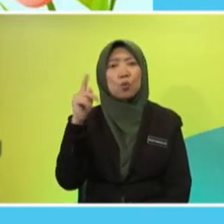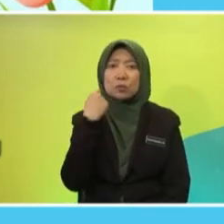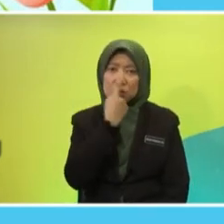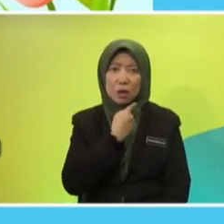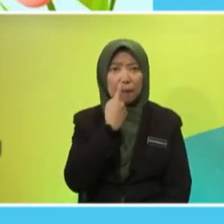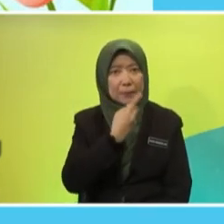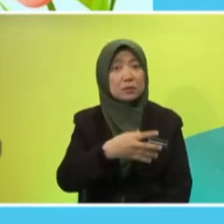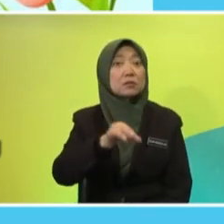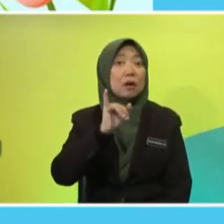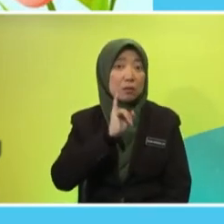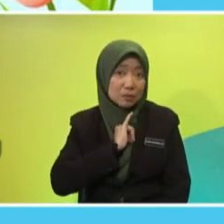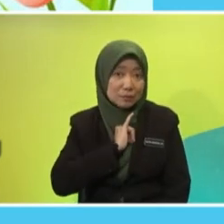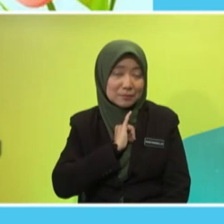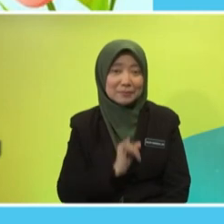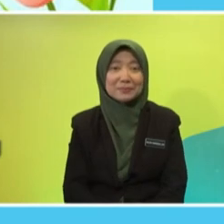saya?